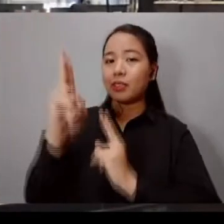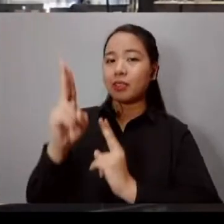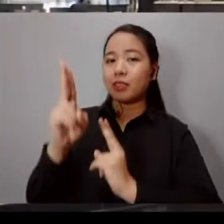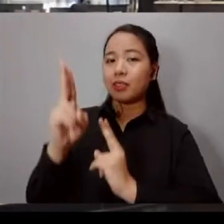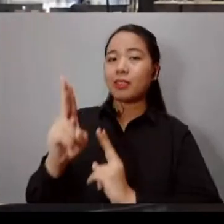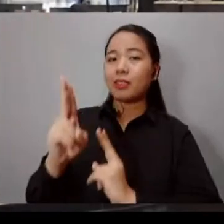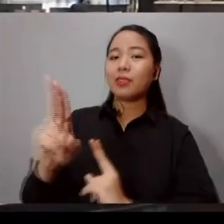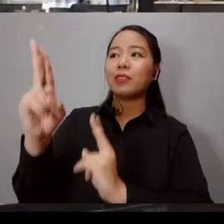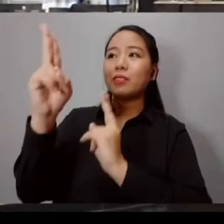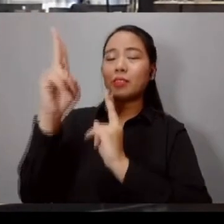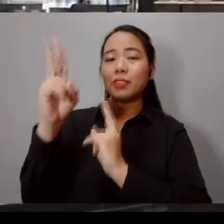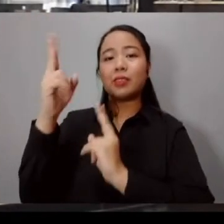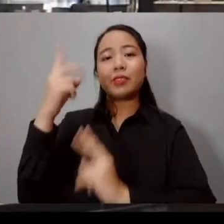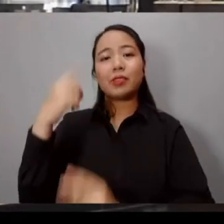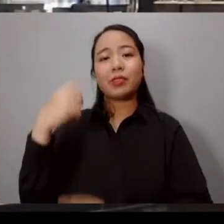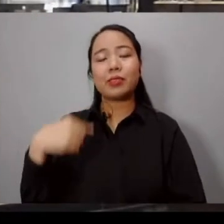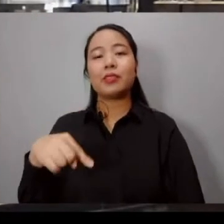dinarangal ka